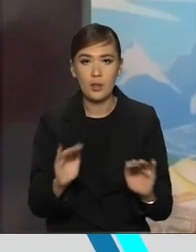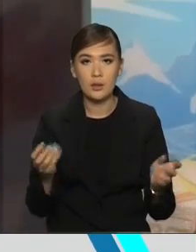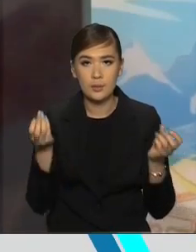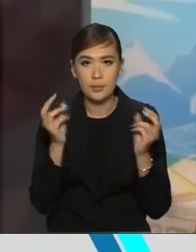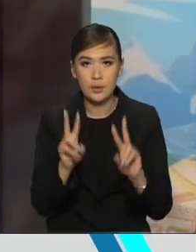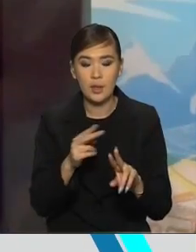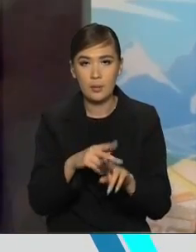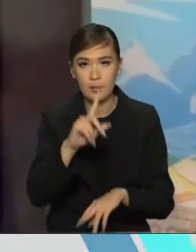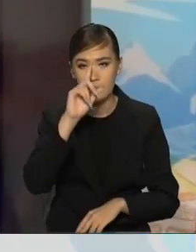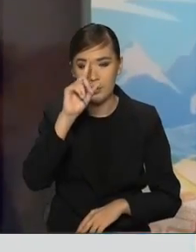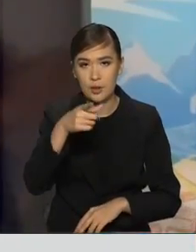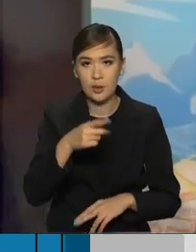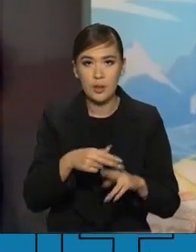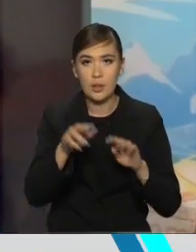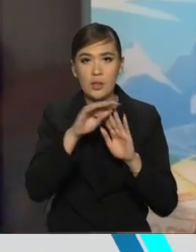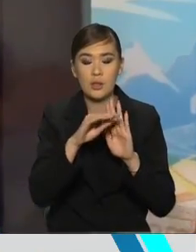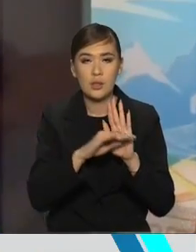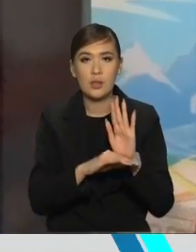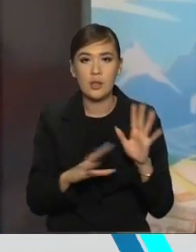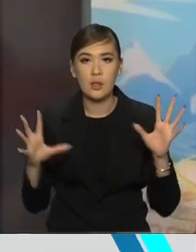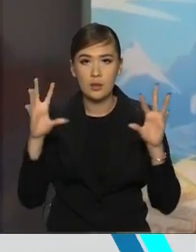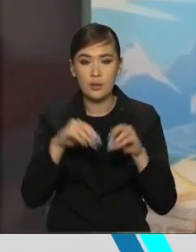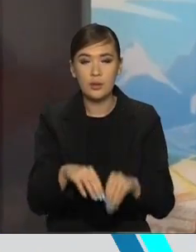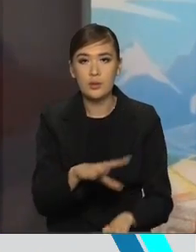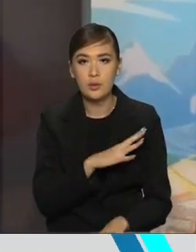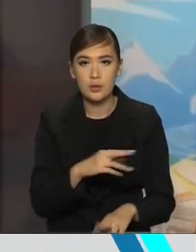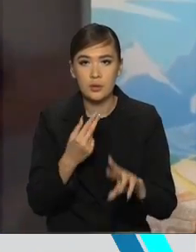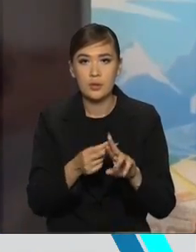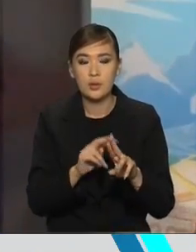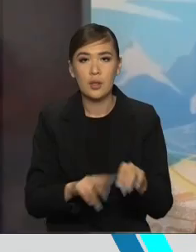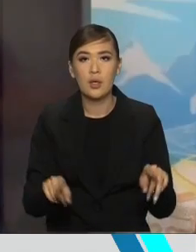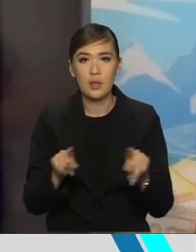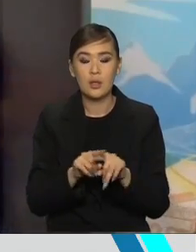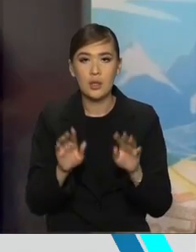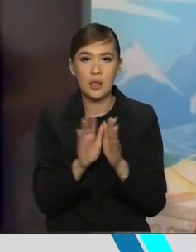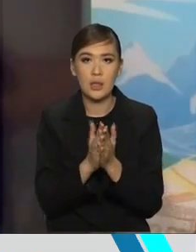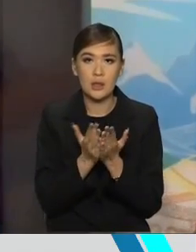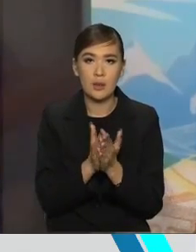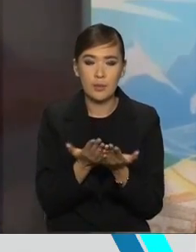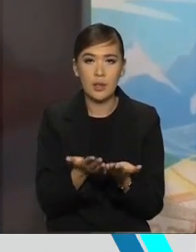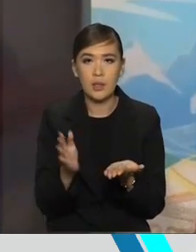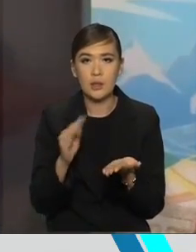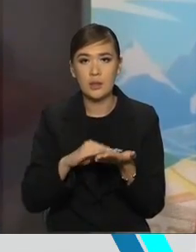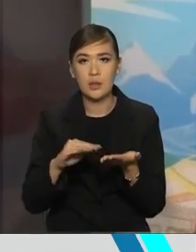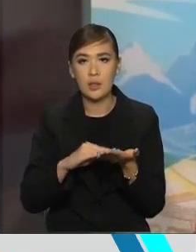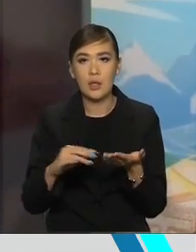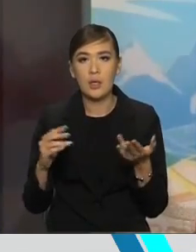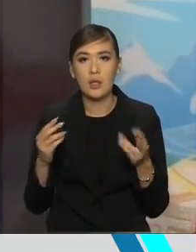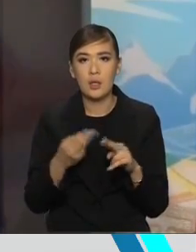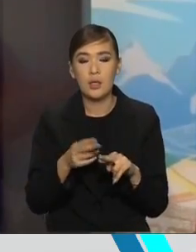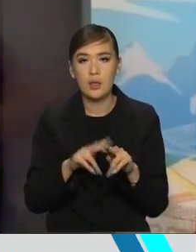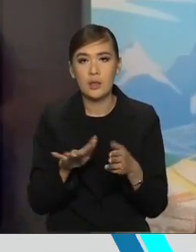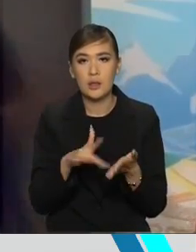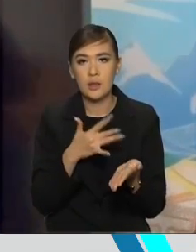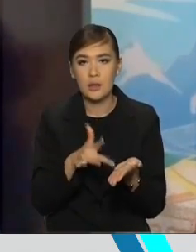бір жылдық бағдарламаны құрастырдық. Бірақ дегенмен бізге кітаптар, дәптерлер тапшы. Оны кей